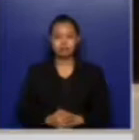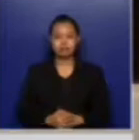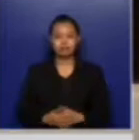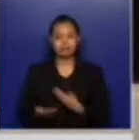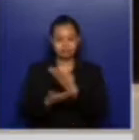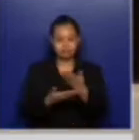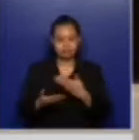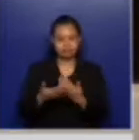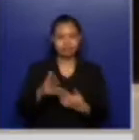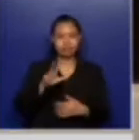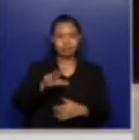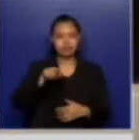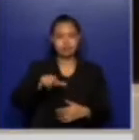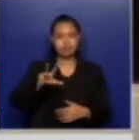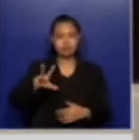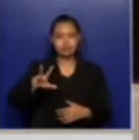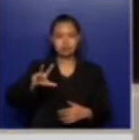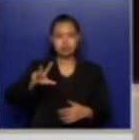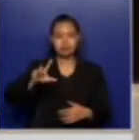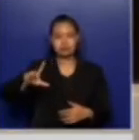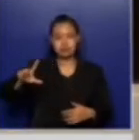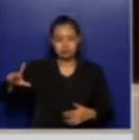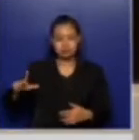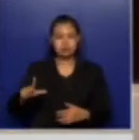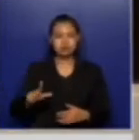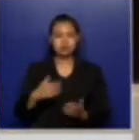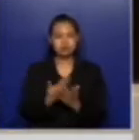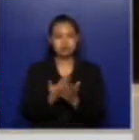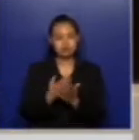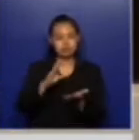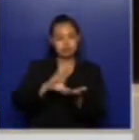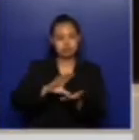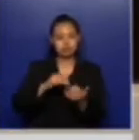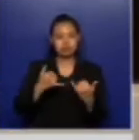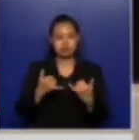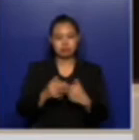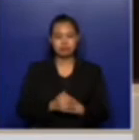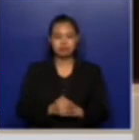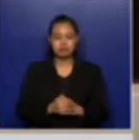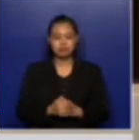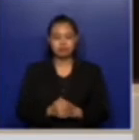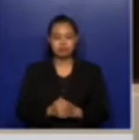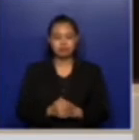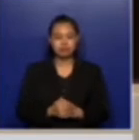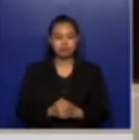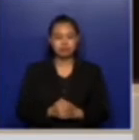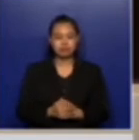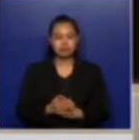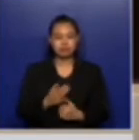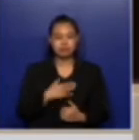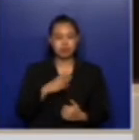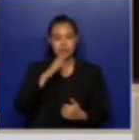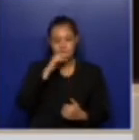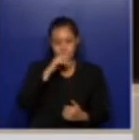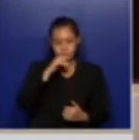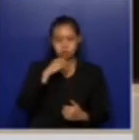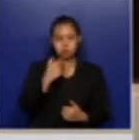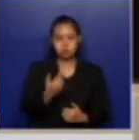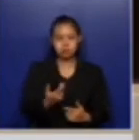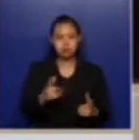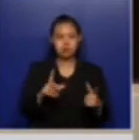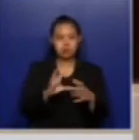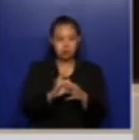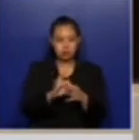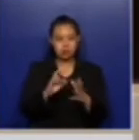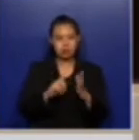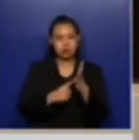ประมาณ 3.3 ล้านล้านบาทนะคะดิฉันก็ได้พูดถึงงบประมาณที่เราใช้ตลอดเนี่ยที่ตั้งแ